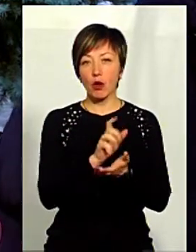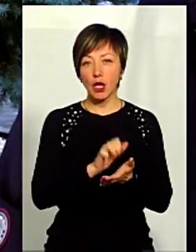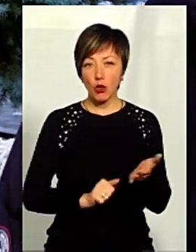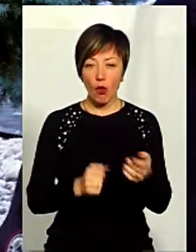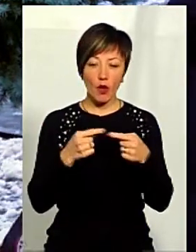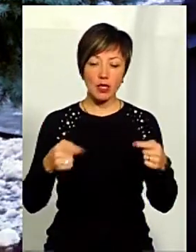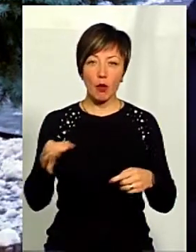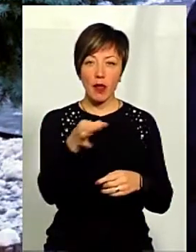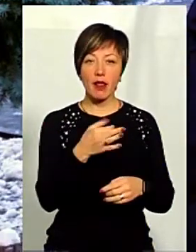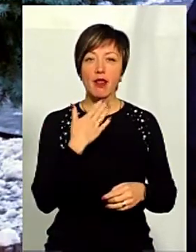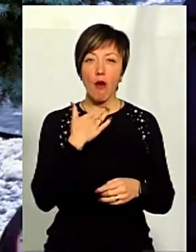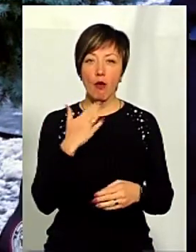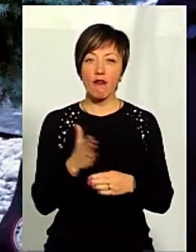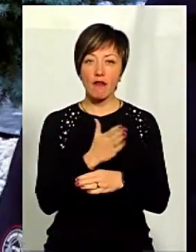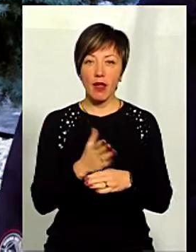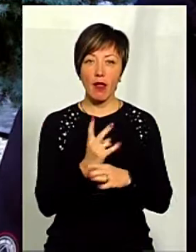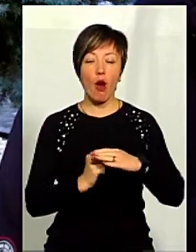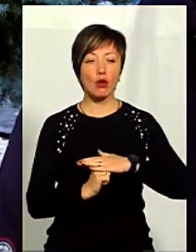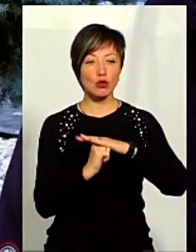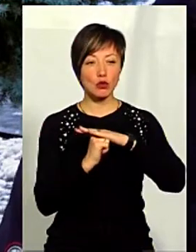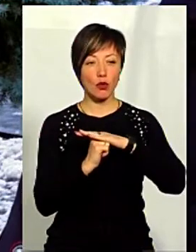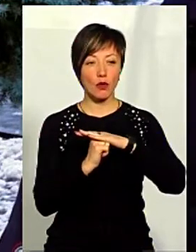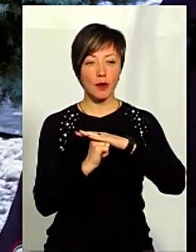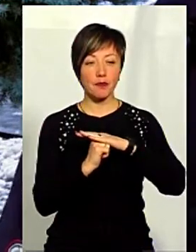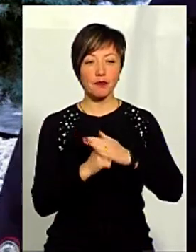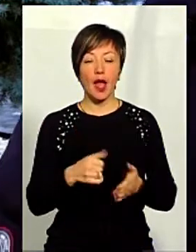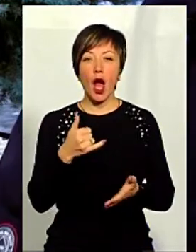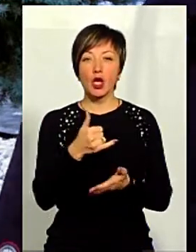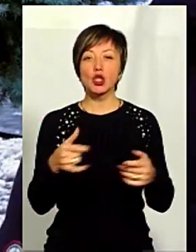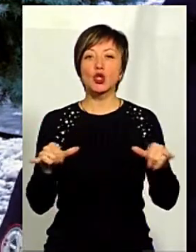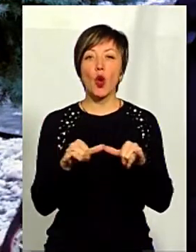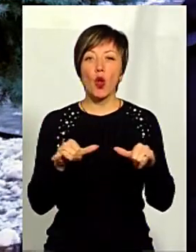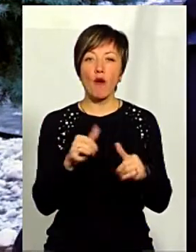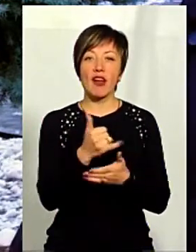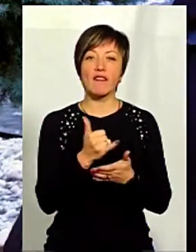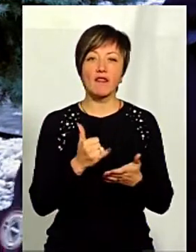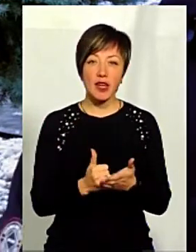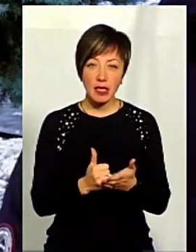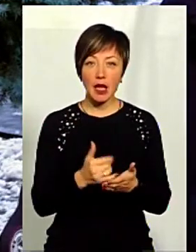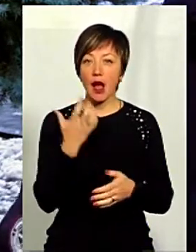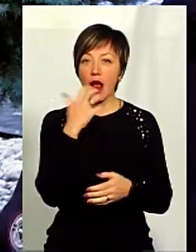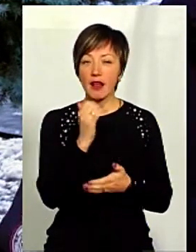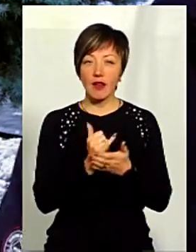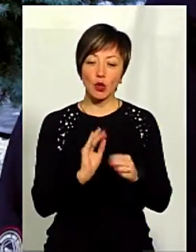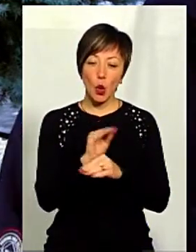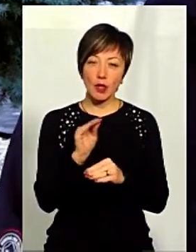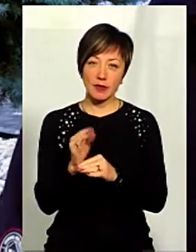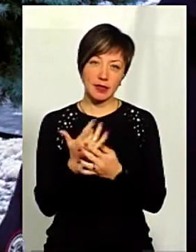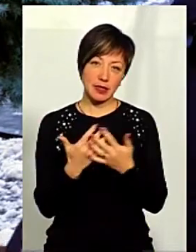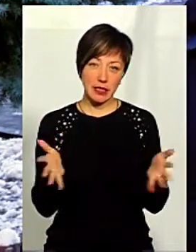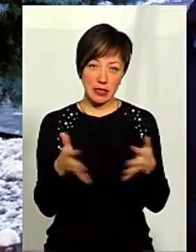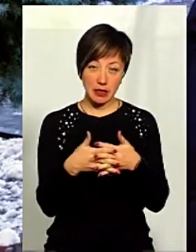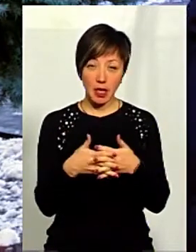що напої виготовлені на основі столових вин, тобто той самий глінтвейн з додавання якихось там інших